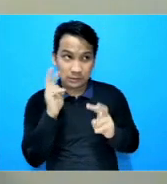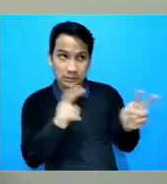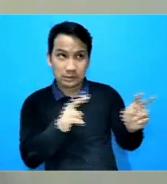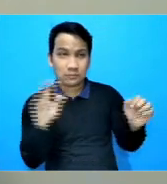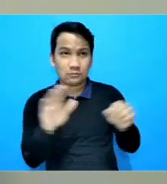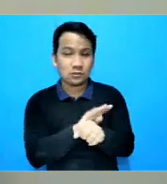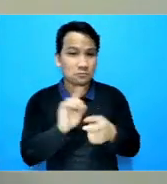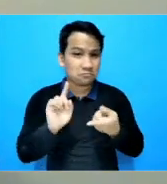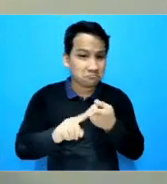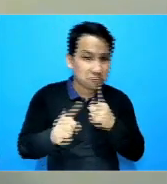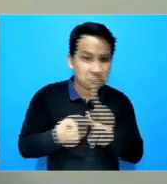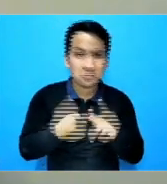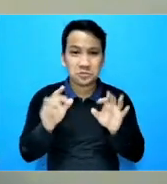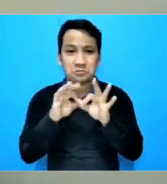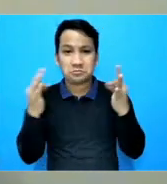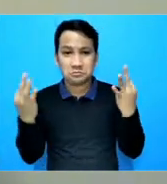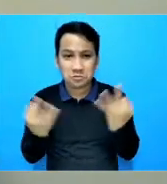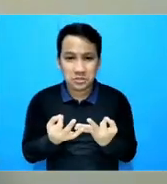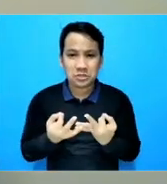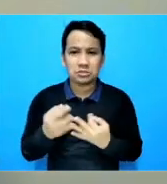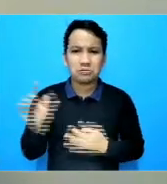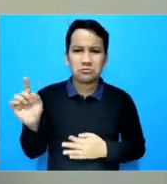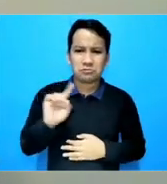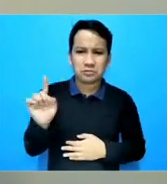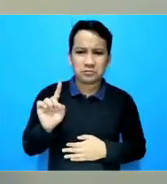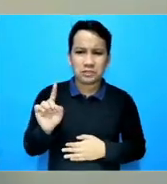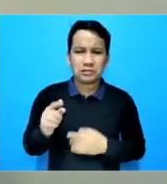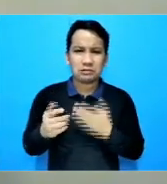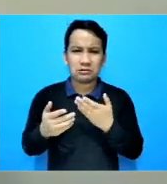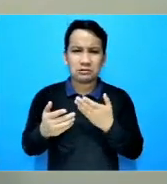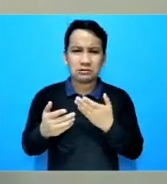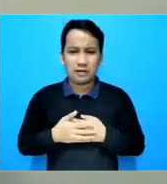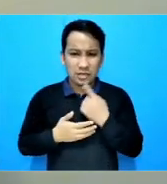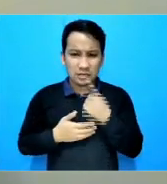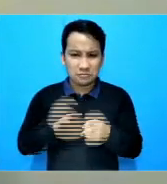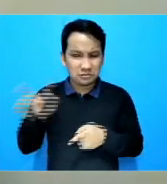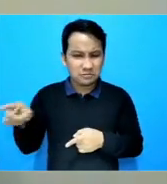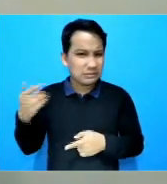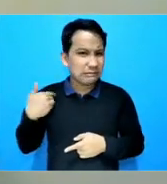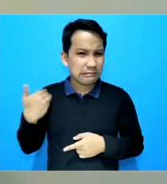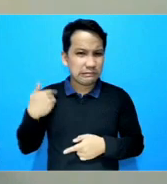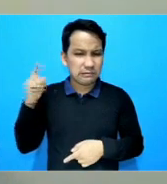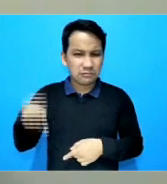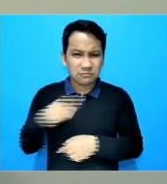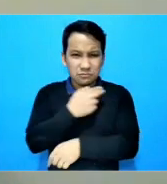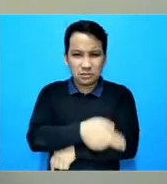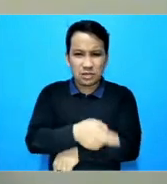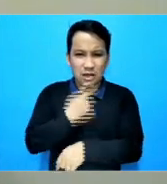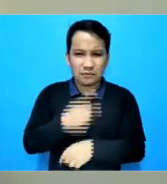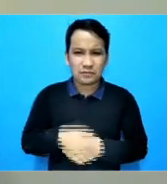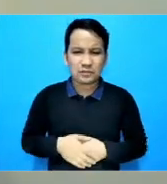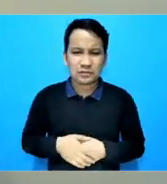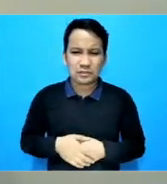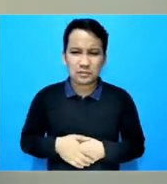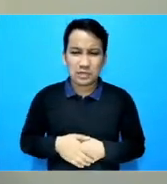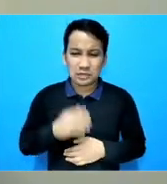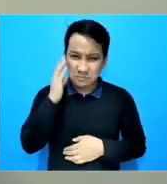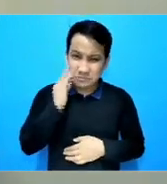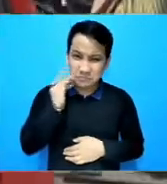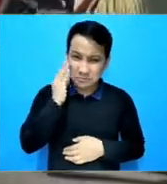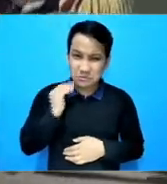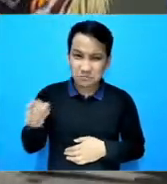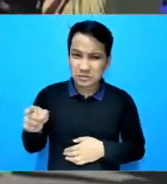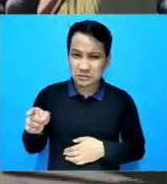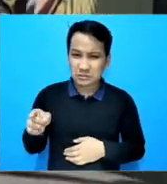friends or families, loved ones. They can't get hospitals, right? And they can't get in. These experiences do not